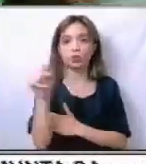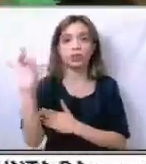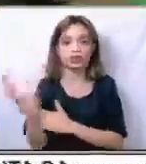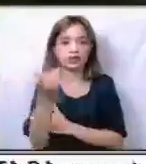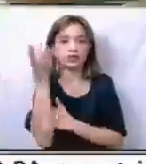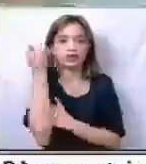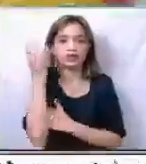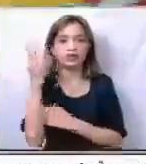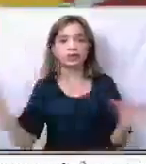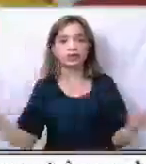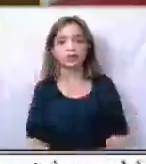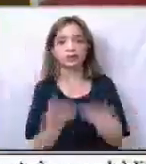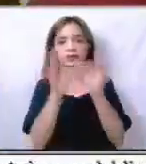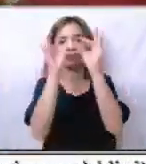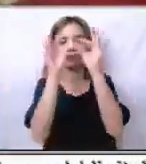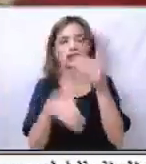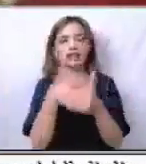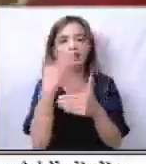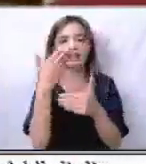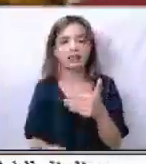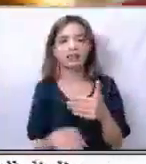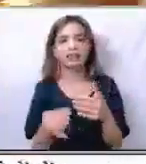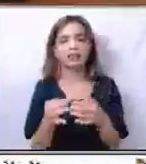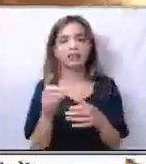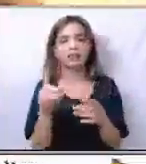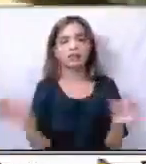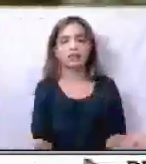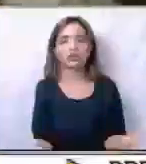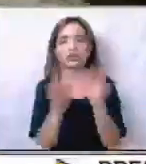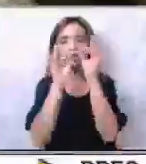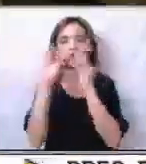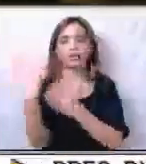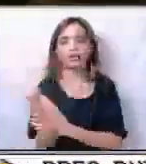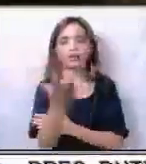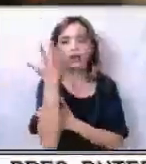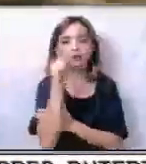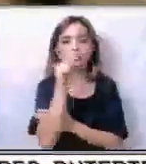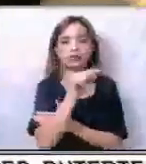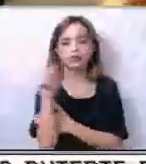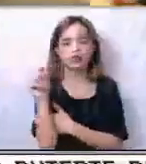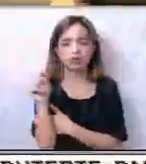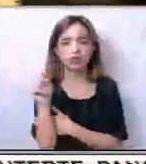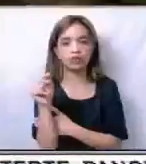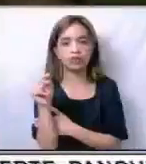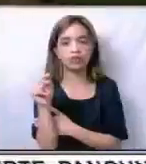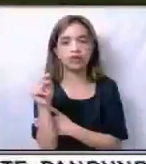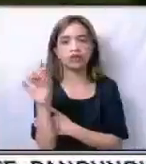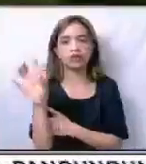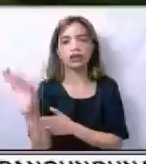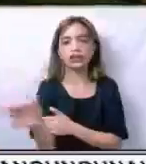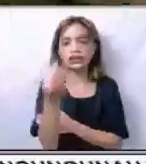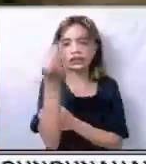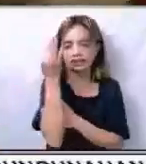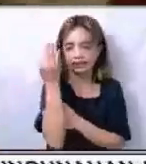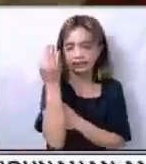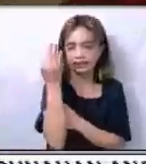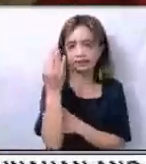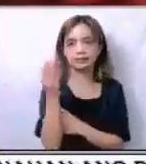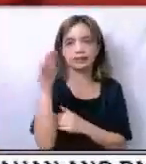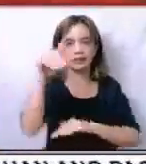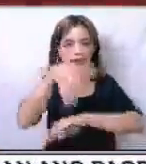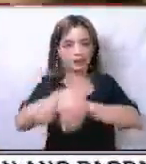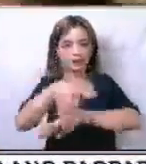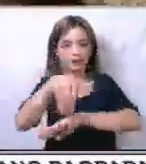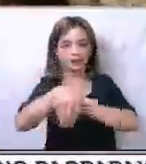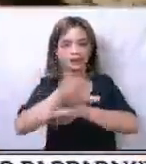habang ang anticipated mass naman ay alas 5 hanggang alas 9 ng gabi.